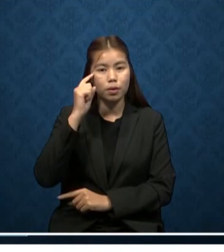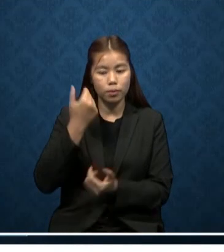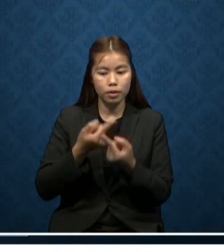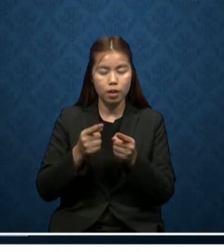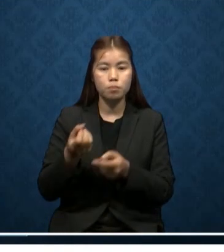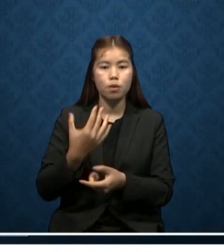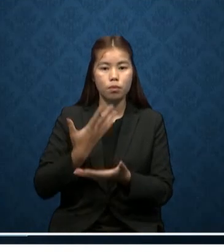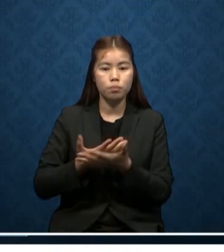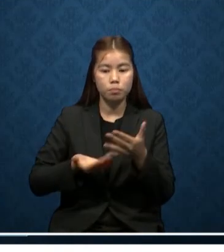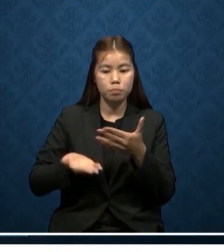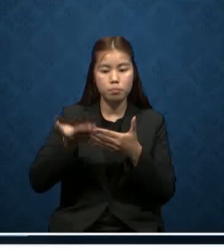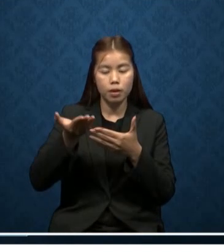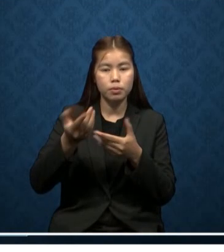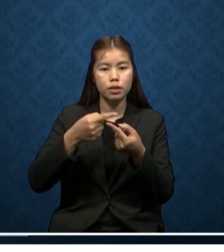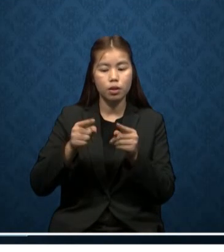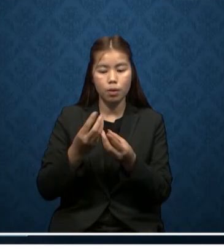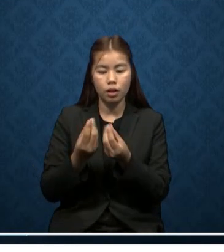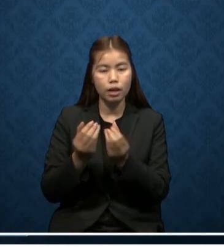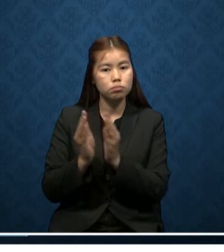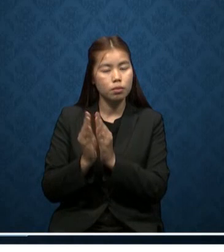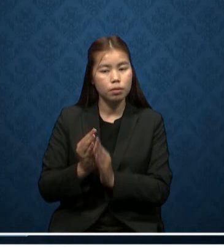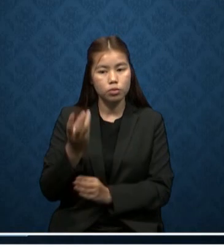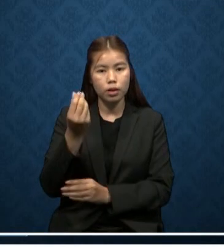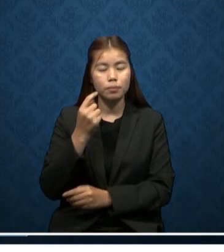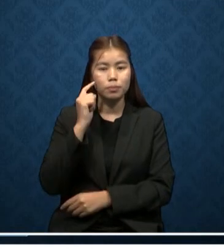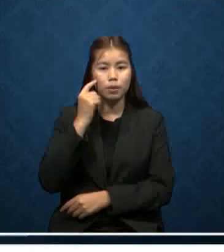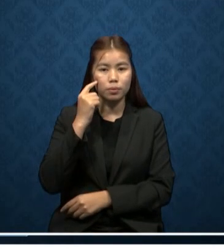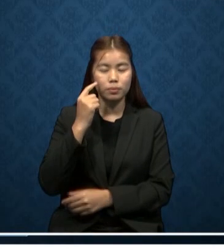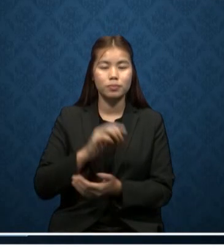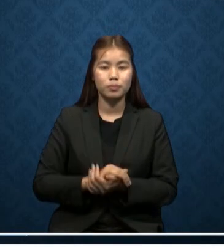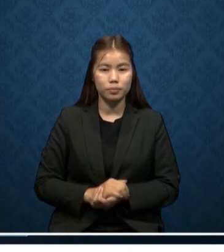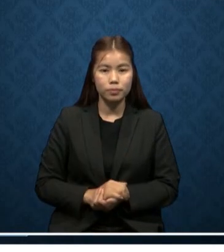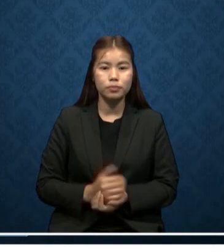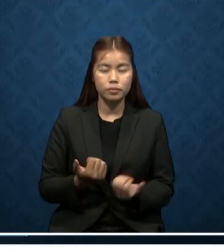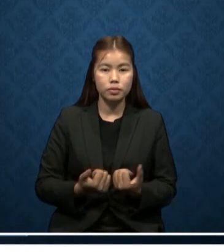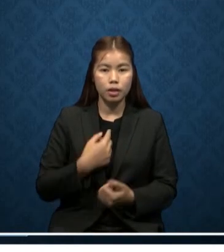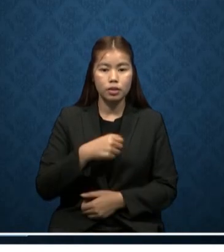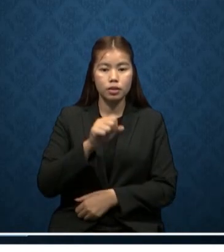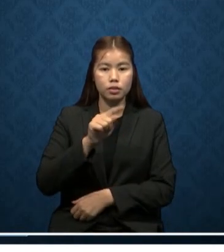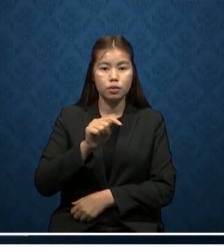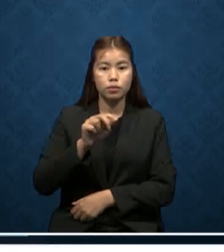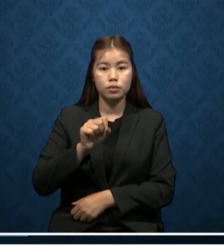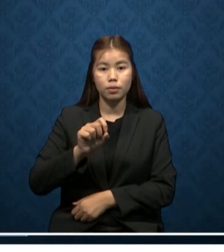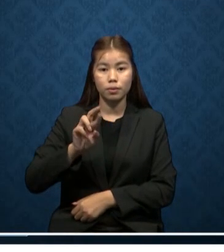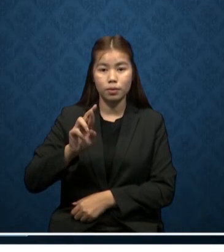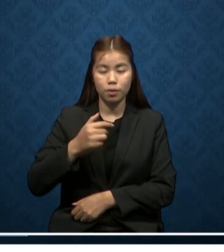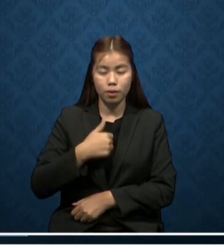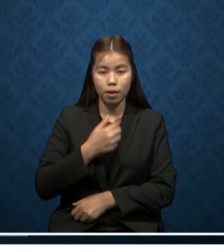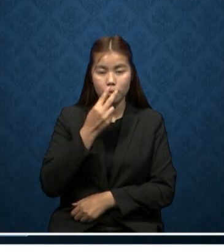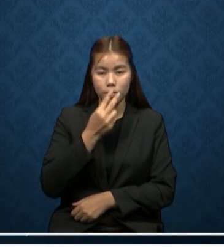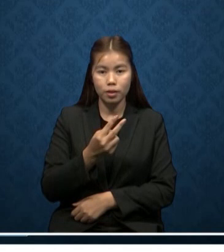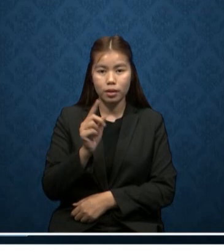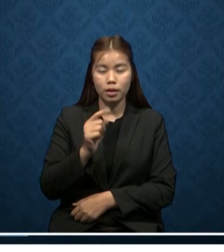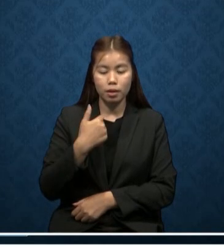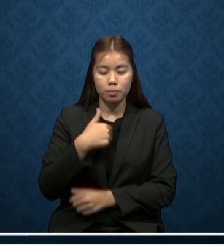นะฮะเพิ่มขึ้นแต่ไม่มีตัวเลขนะครับจากการตสรเราพบว่าไอ้